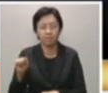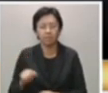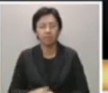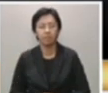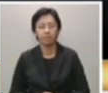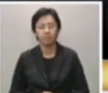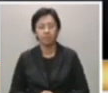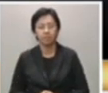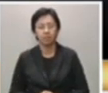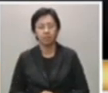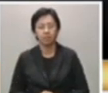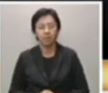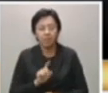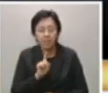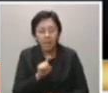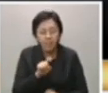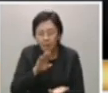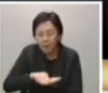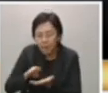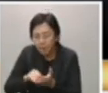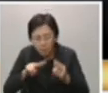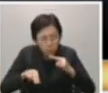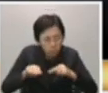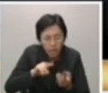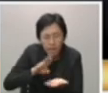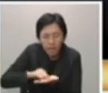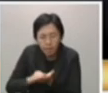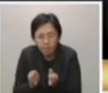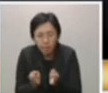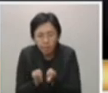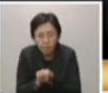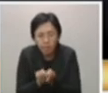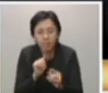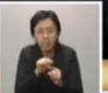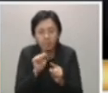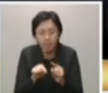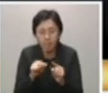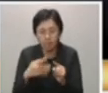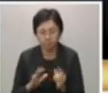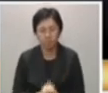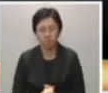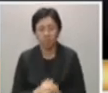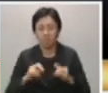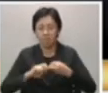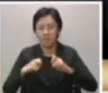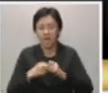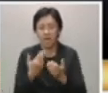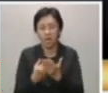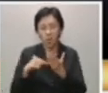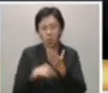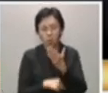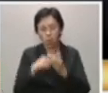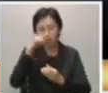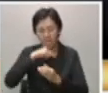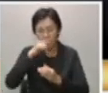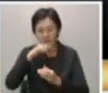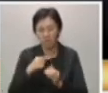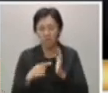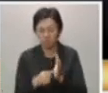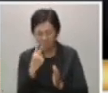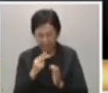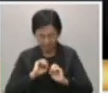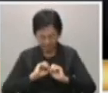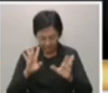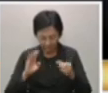48% ผลสำรวจยังบอกต่อมาว่าสถานการณ์คอร์รัปชันไทยเริ่มมีสัญญาณรุนแรง